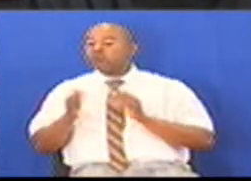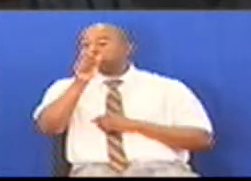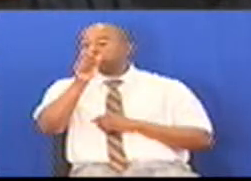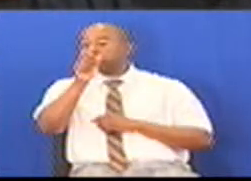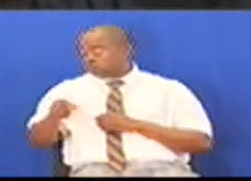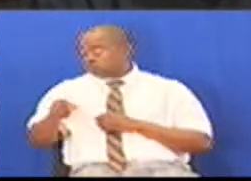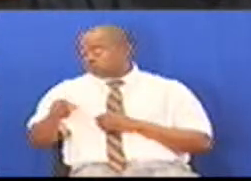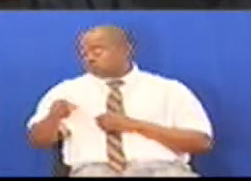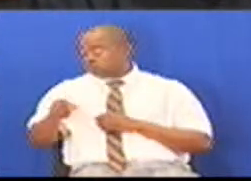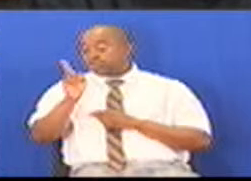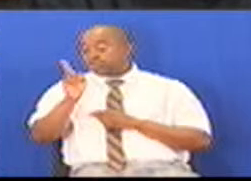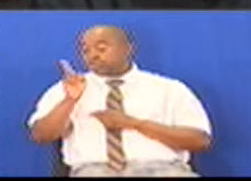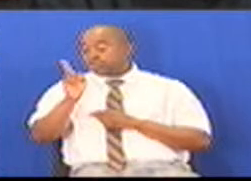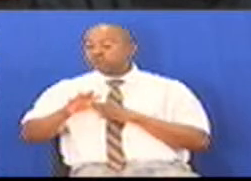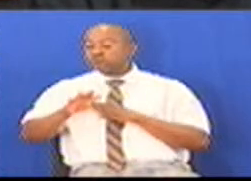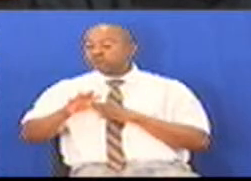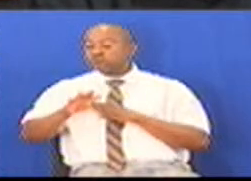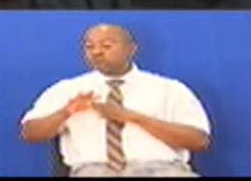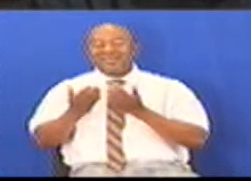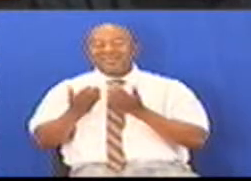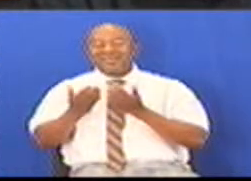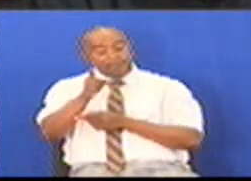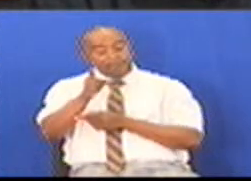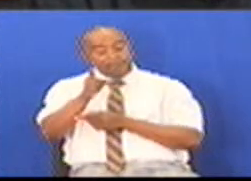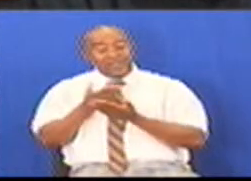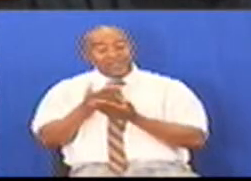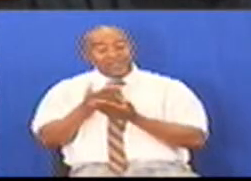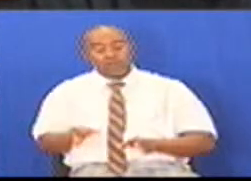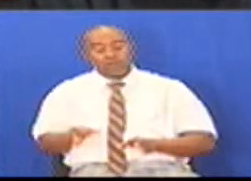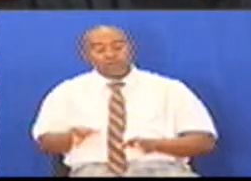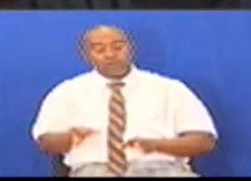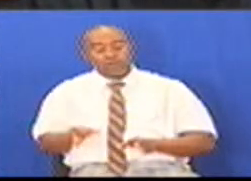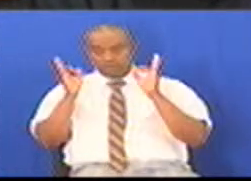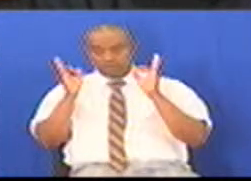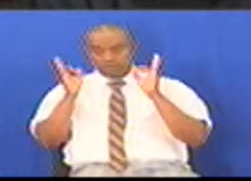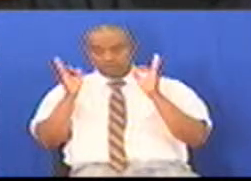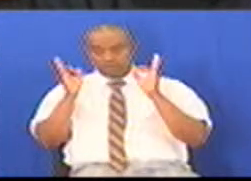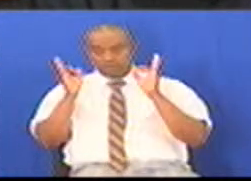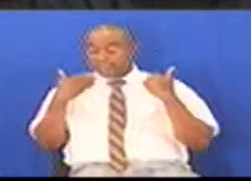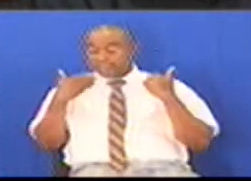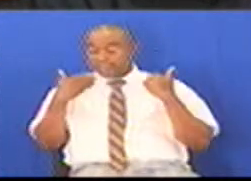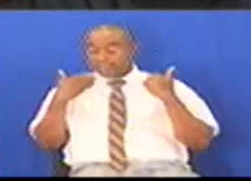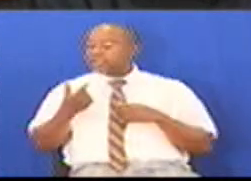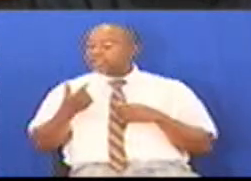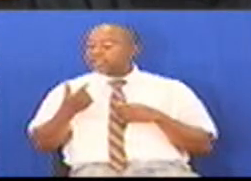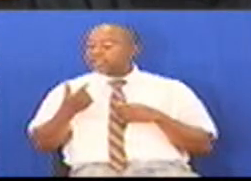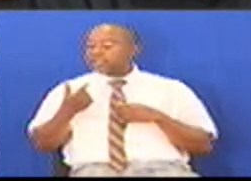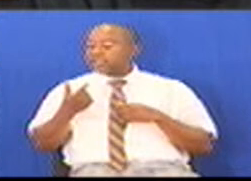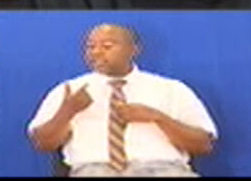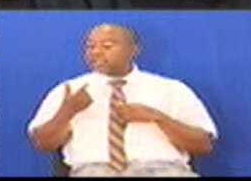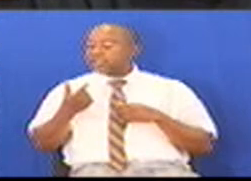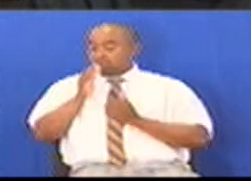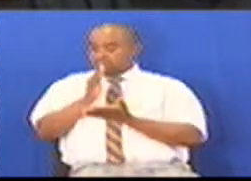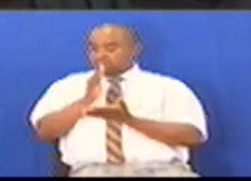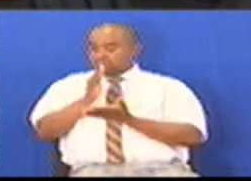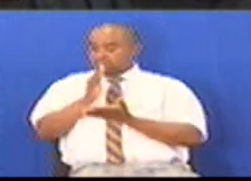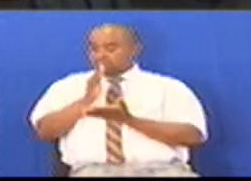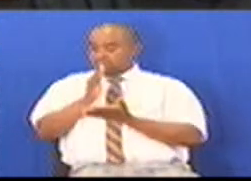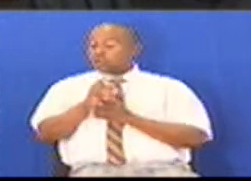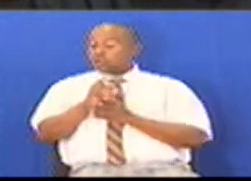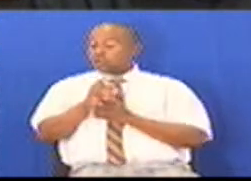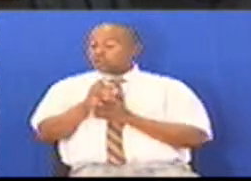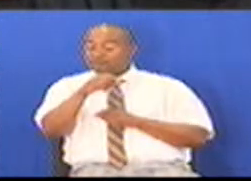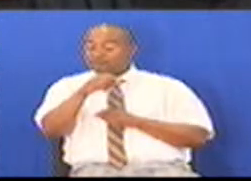ubora. Aidha, mamlaka ya mapato Tanzania inatakiwa kuhakikisha inakuwa na mpango wa kurithi mfumo huo na kuendesha